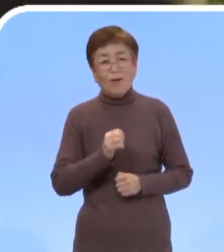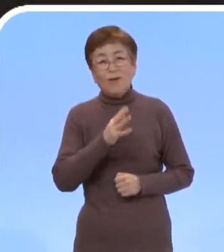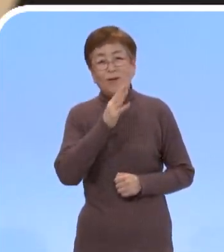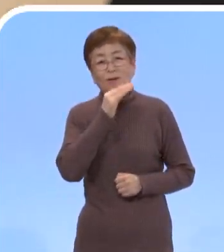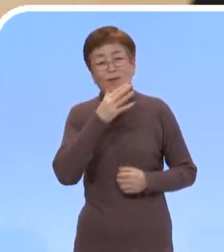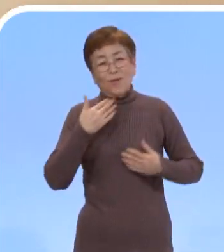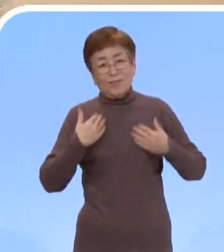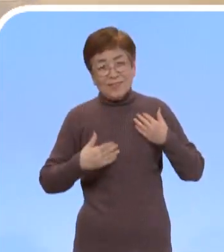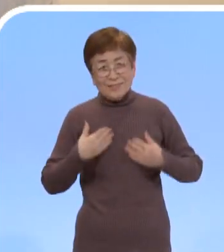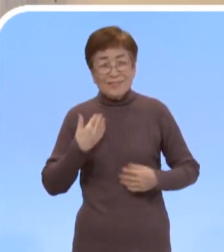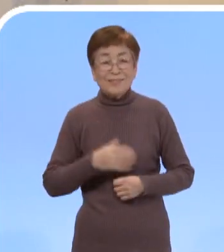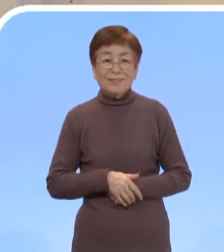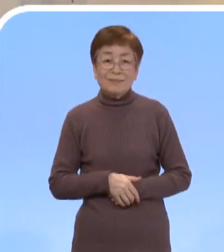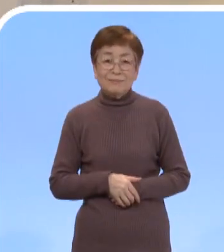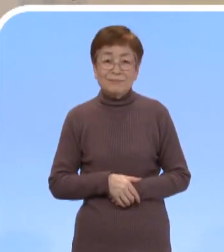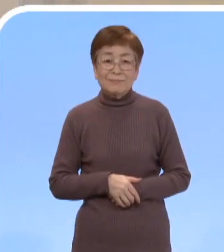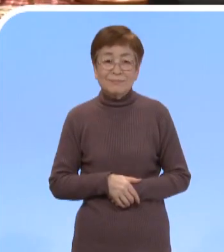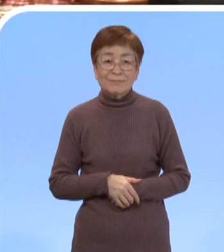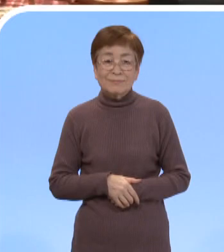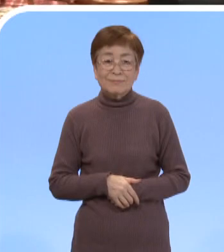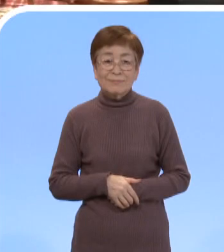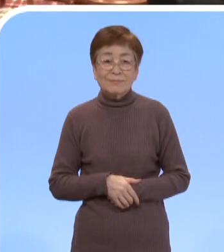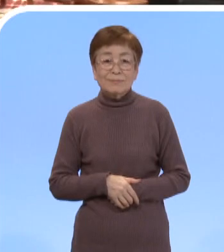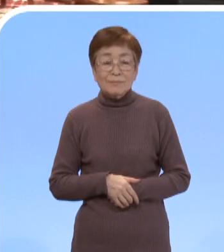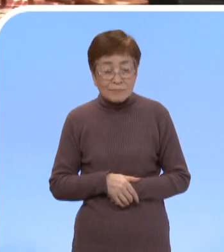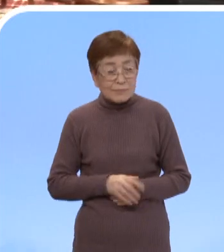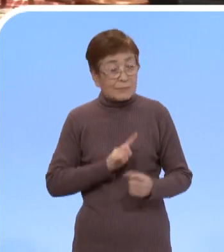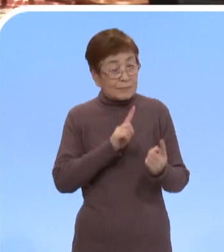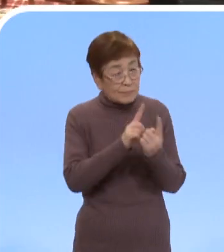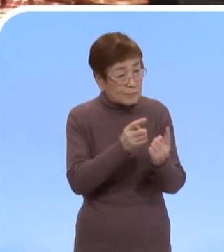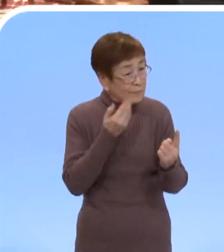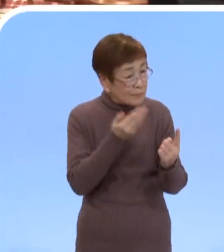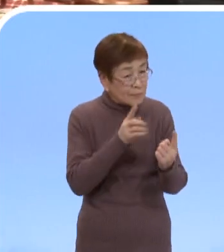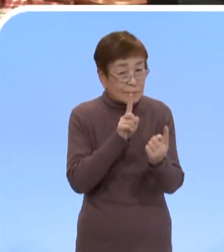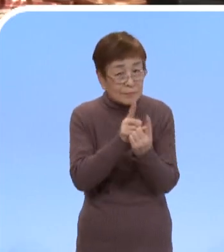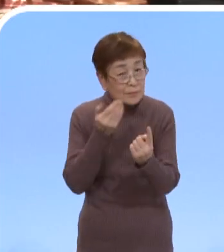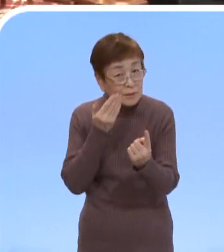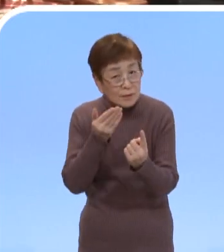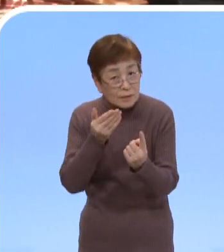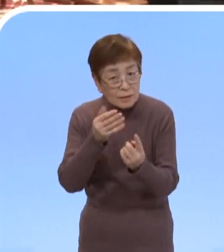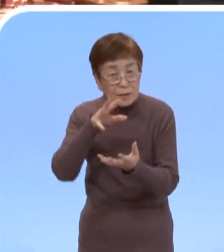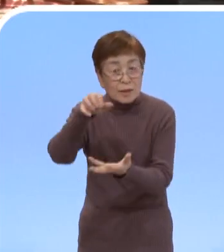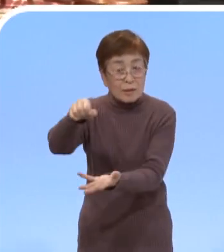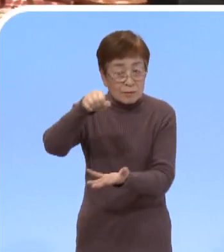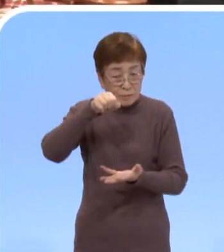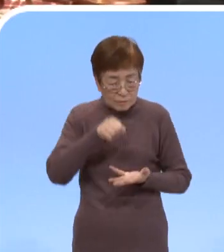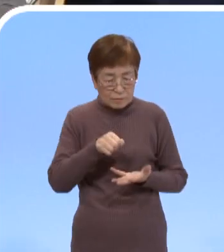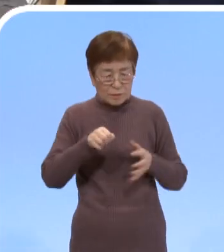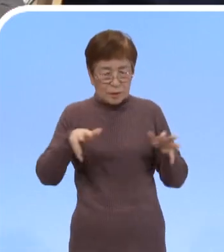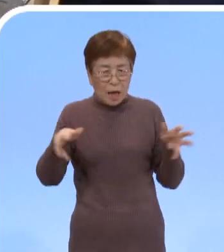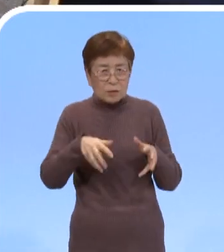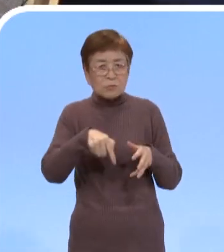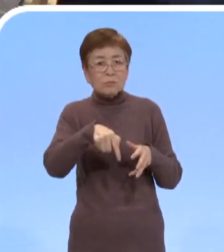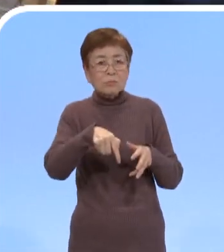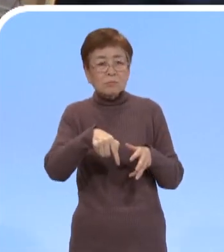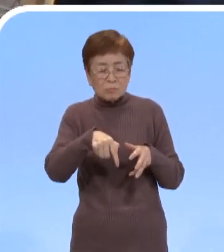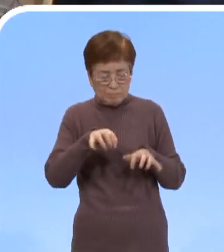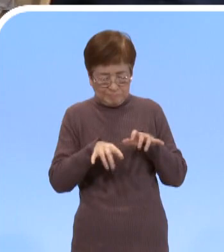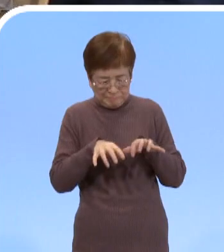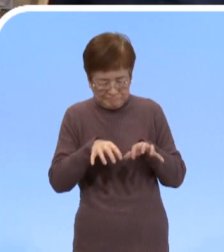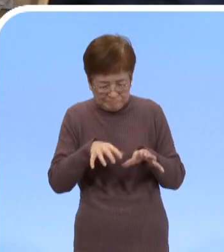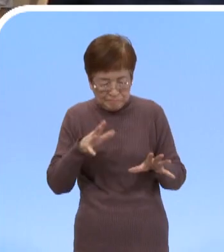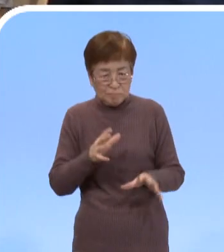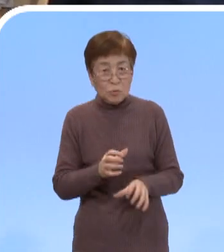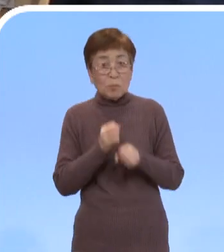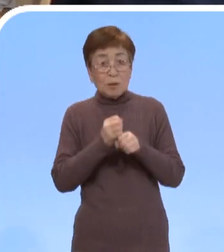ですね、 うん、そうですか。 こうして取材したことを編集室に戻って、早い時は数時